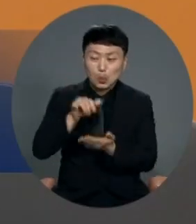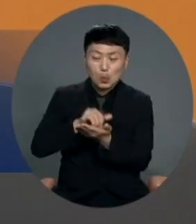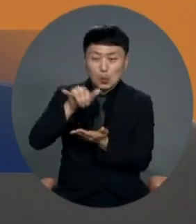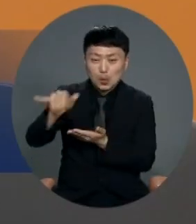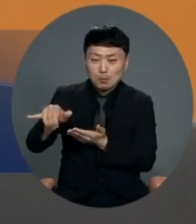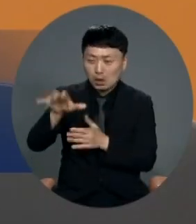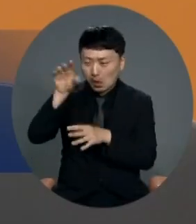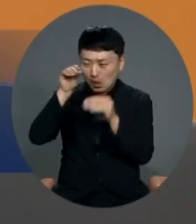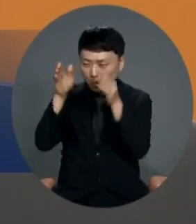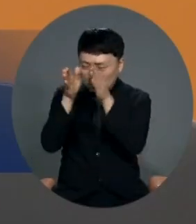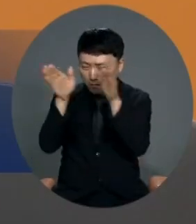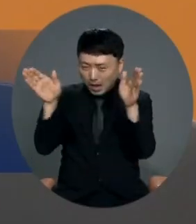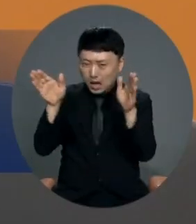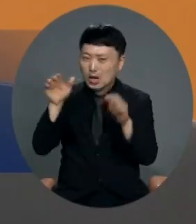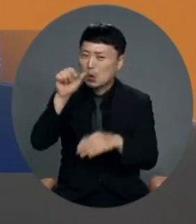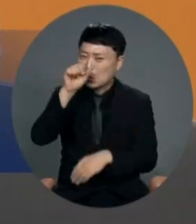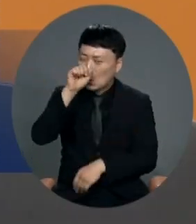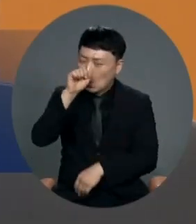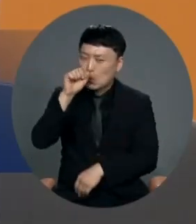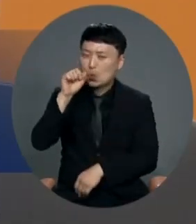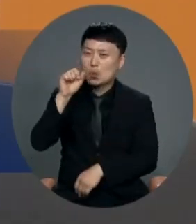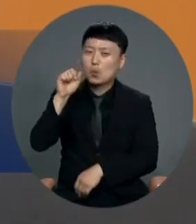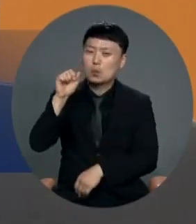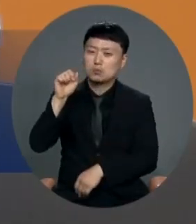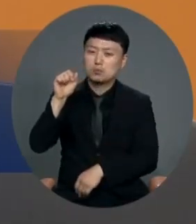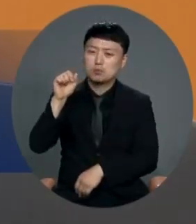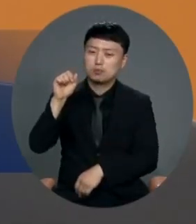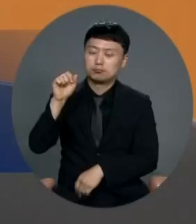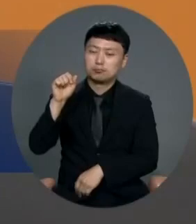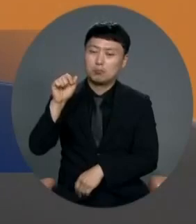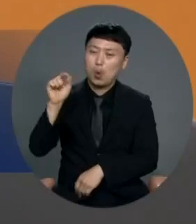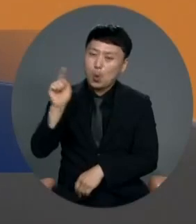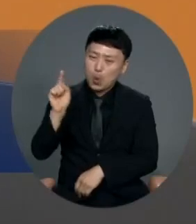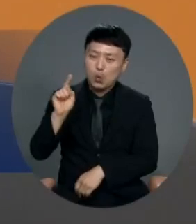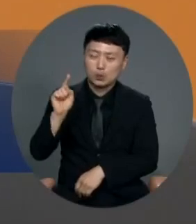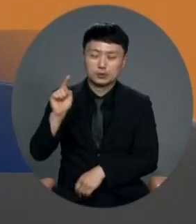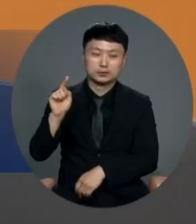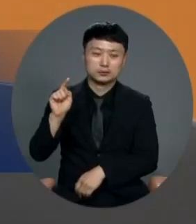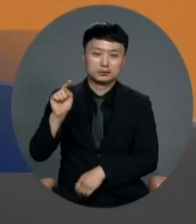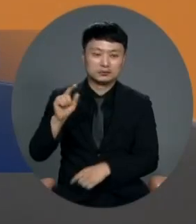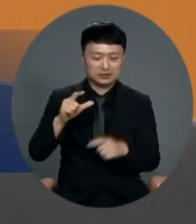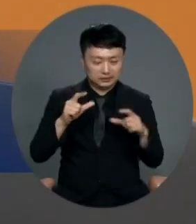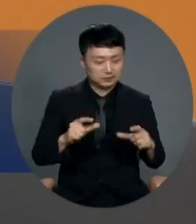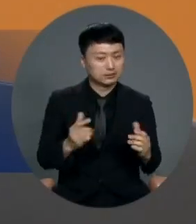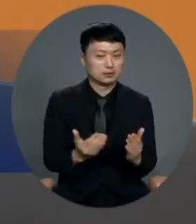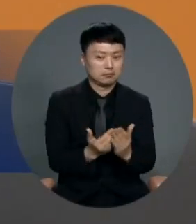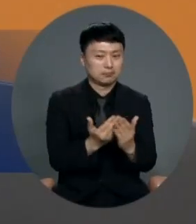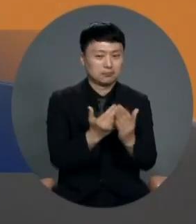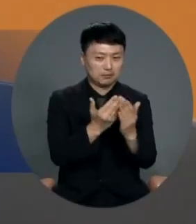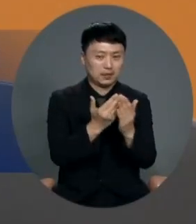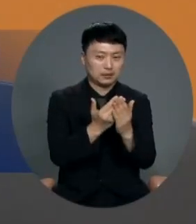오면은 서서히 우리가 보는 높이만큼의 또 생각이 안 높아지겠나. 앞으로 우리